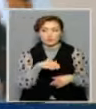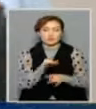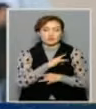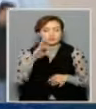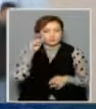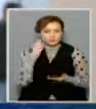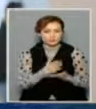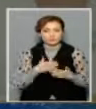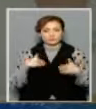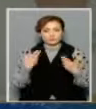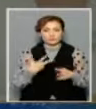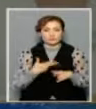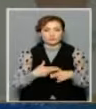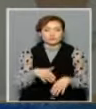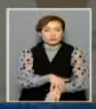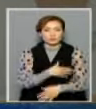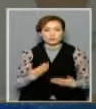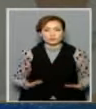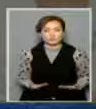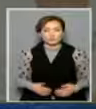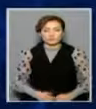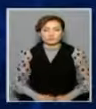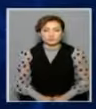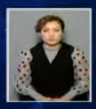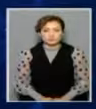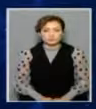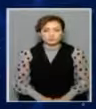юбилейной датой и желает ему долгих лет жизни.